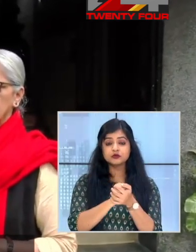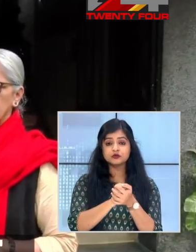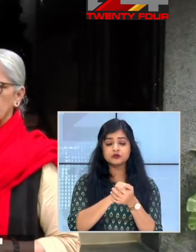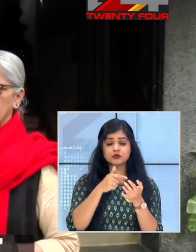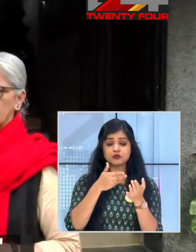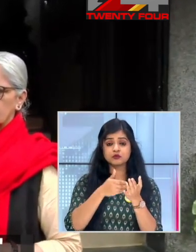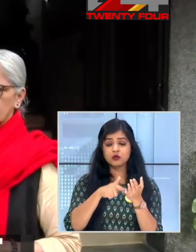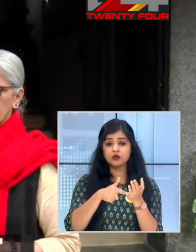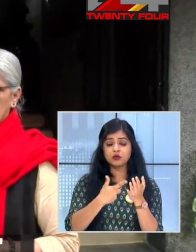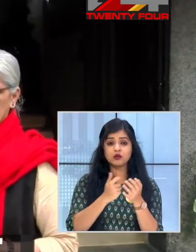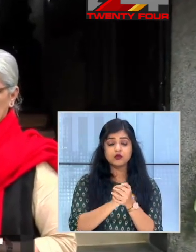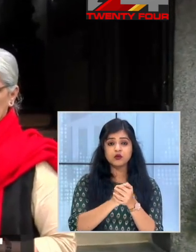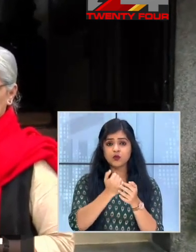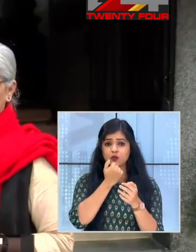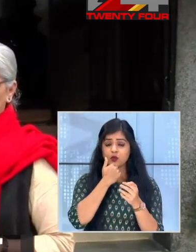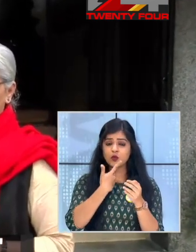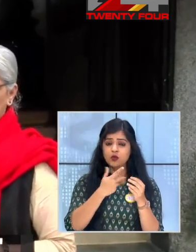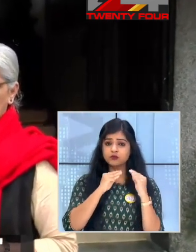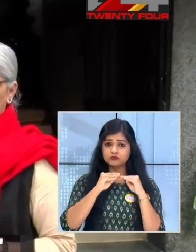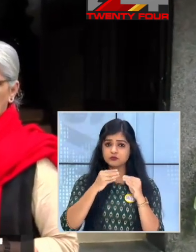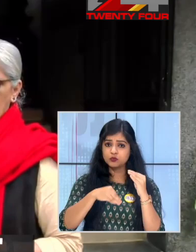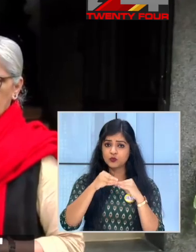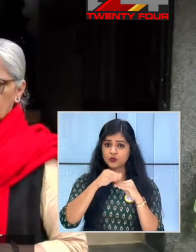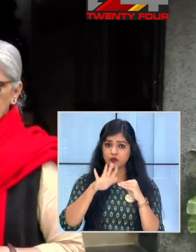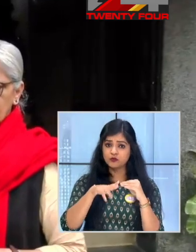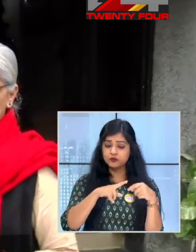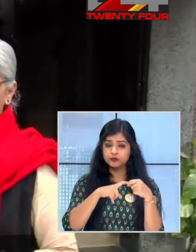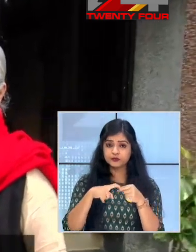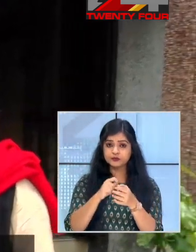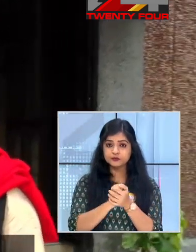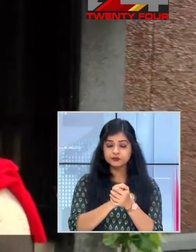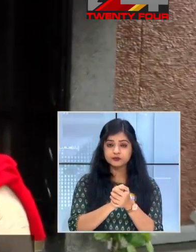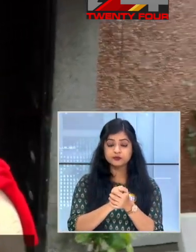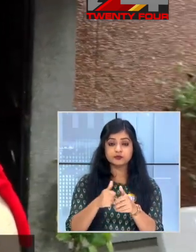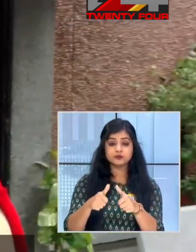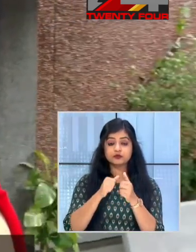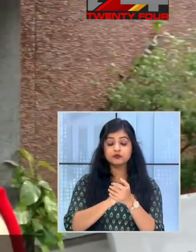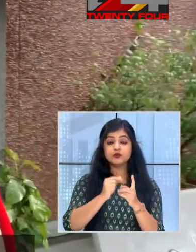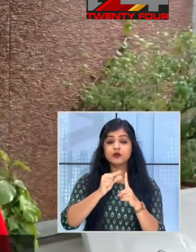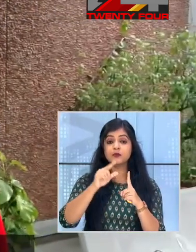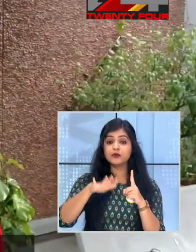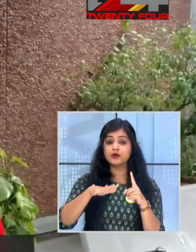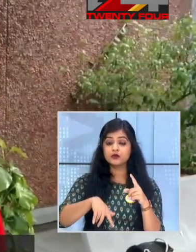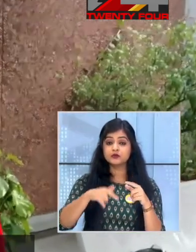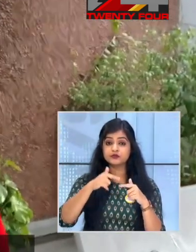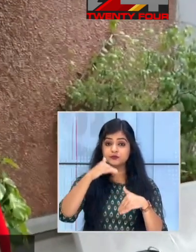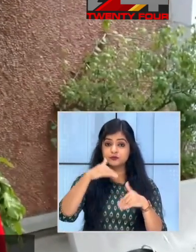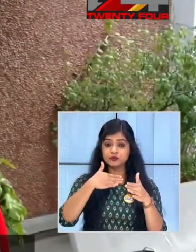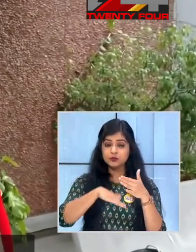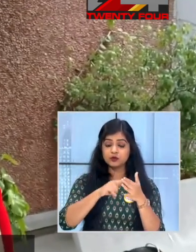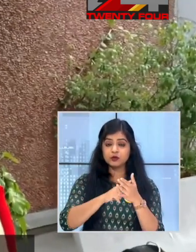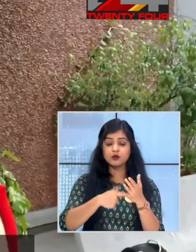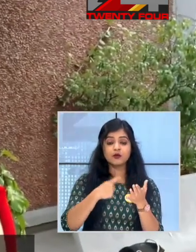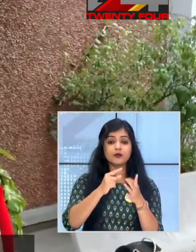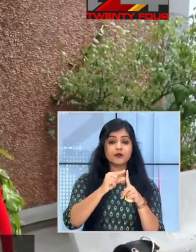എന്ത് തരത്തിലുള്ള ഒരു സന്ദേശം, ഒരു തെറ്റായ സന്ദേശം അത് നൽകില്ലേ? ഇല്ല, ഒരു പാർലമെന്ററി ജനാധിപത്യത്തിൽ